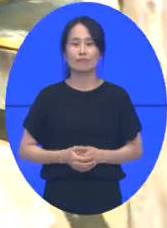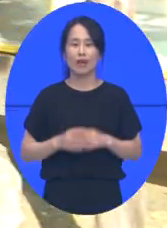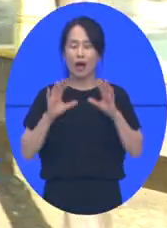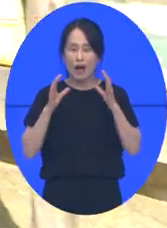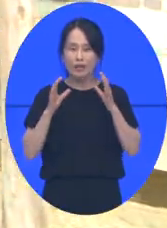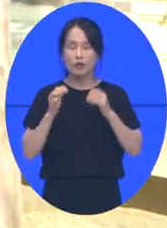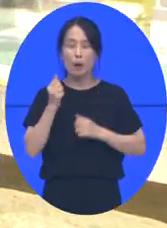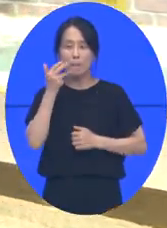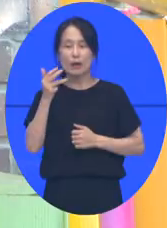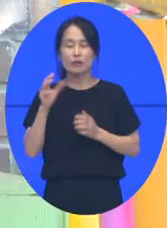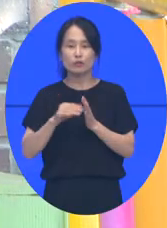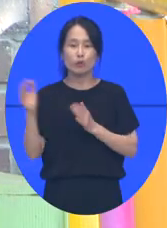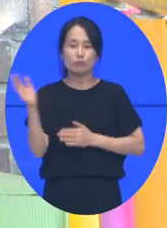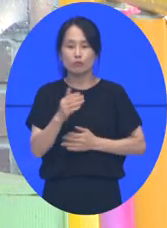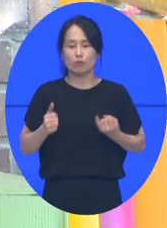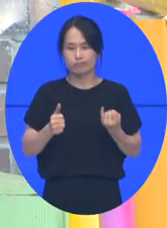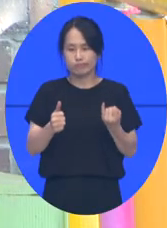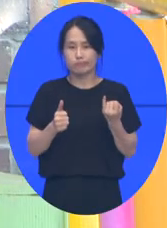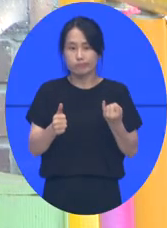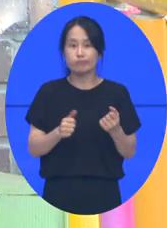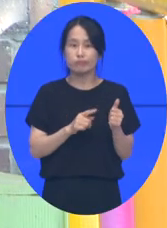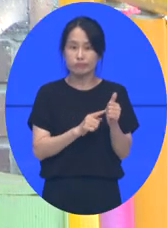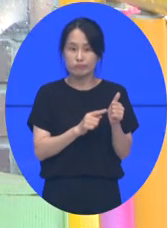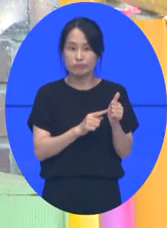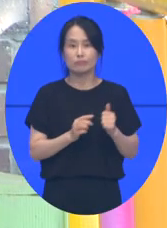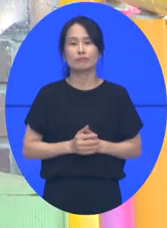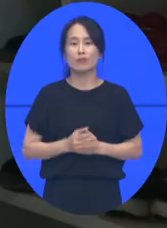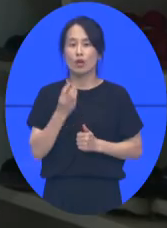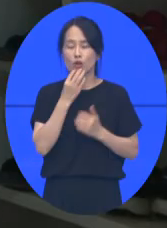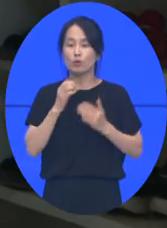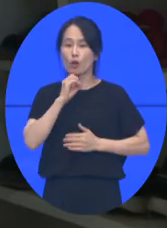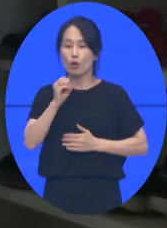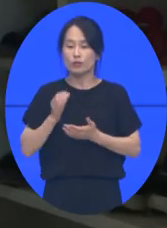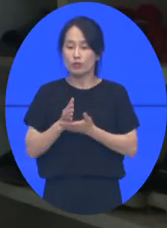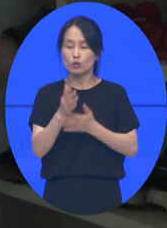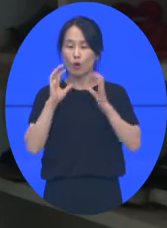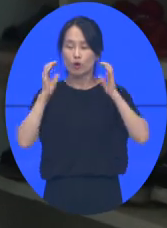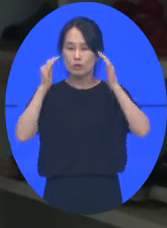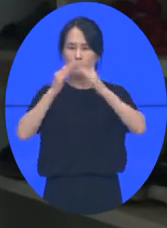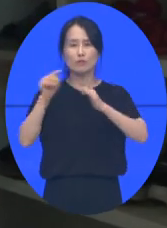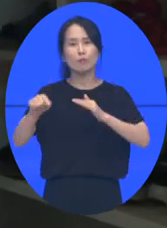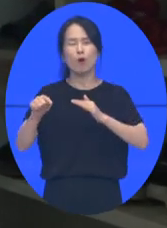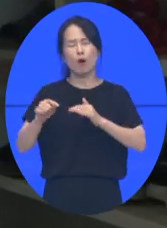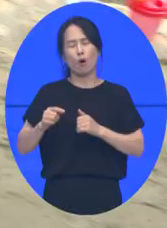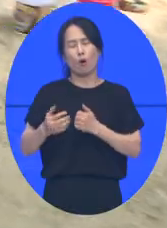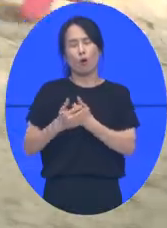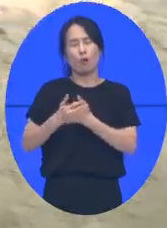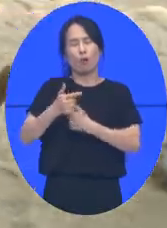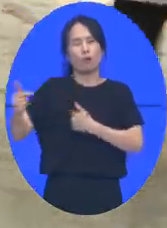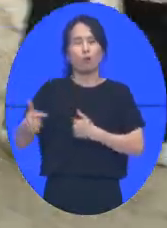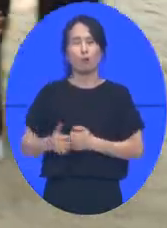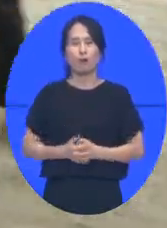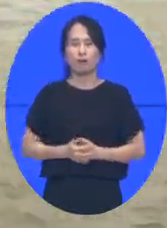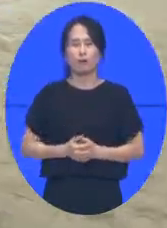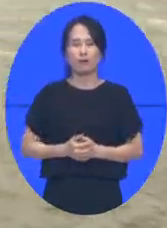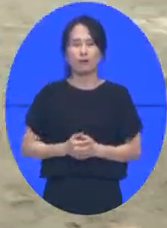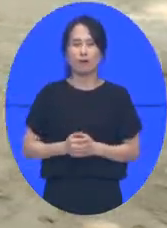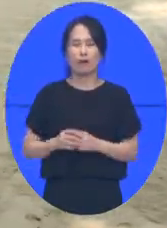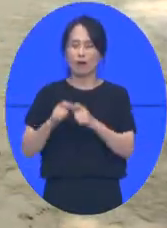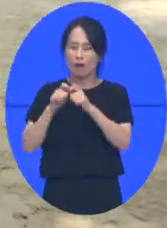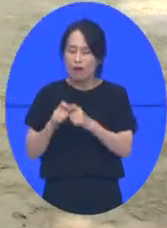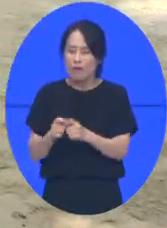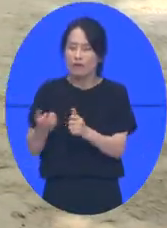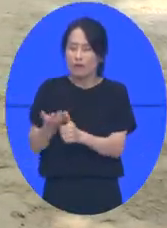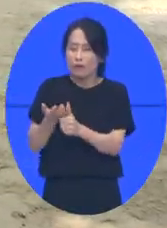아이가 8개월 때부터 맞벌이를 하게 된 강태현 씨는 경기도 0세아 전용 어린이집이 구세주가 됐습니다. 세심한 보육은